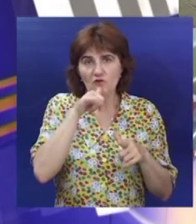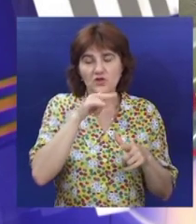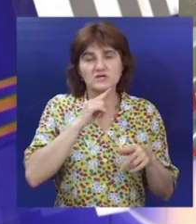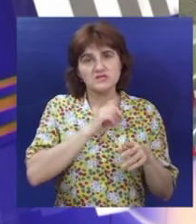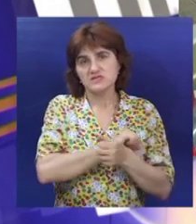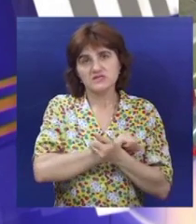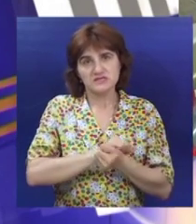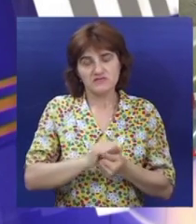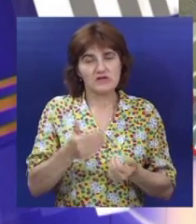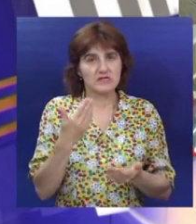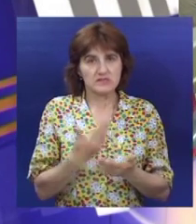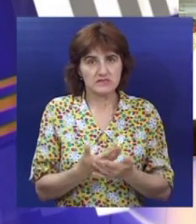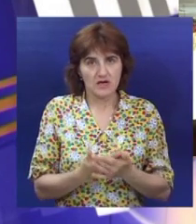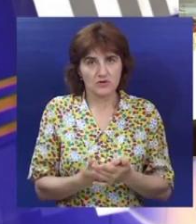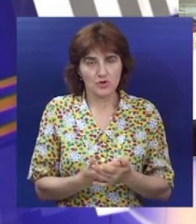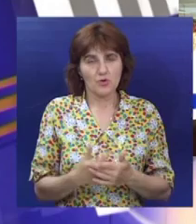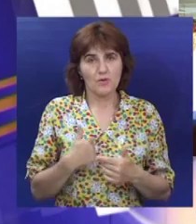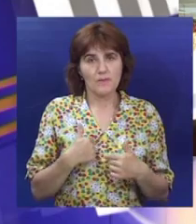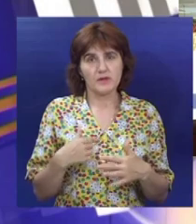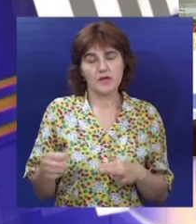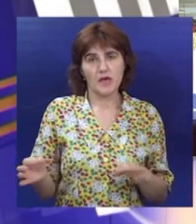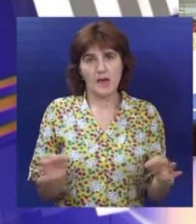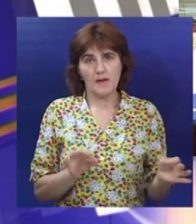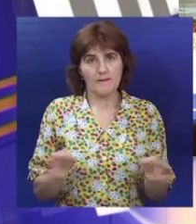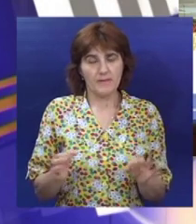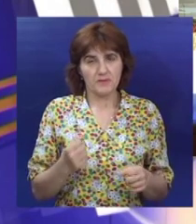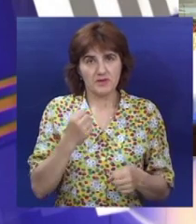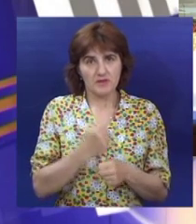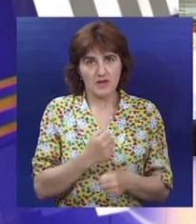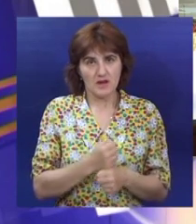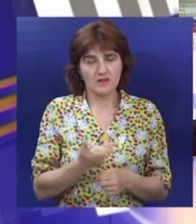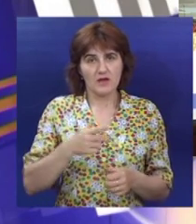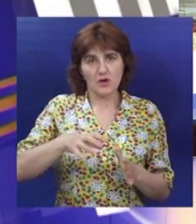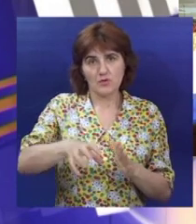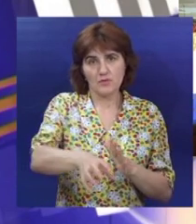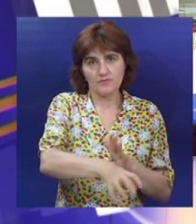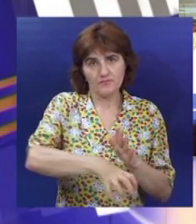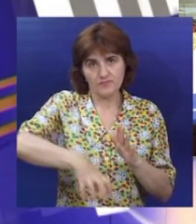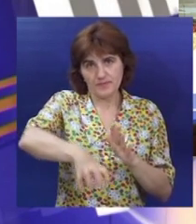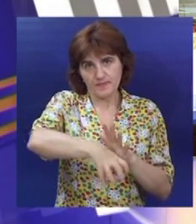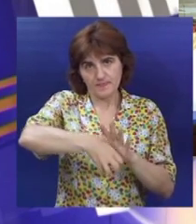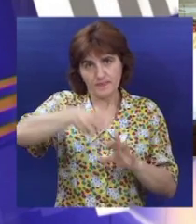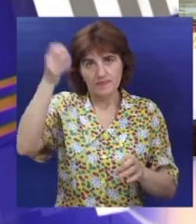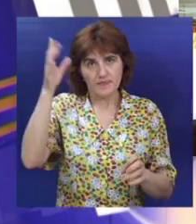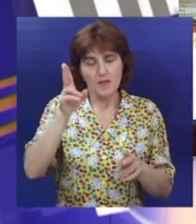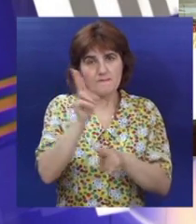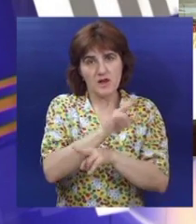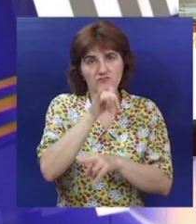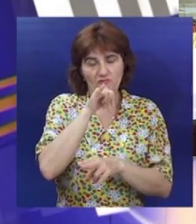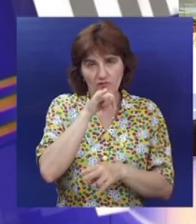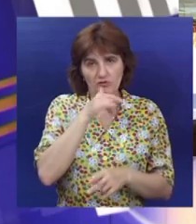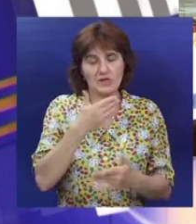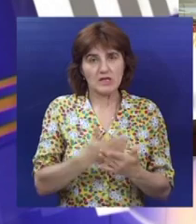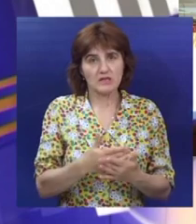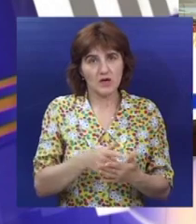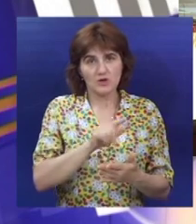vodi. Zato što se, između ostalog, i pripremaju radovi za izmuljavanje jezera Palić, Bitno je da imamo